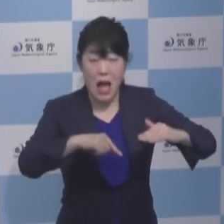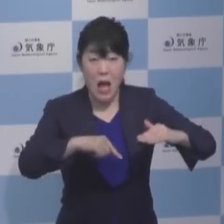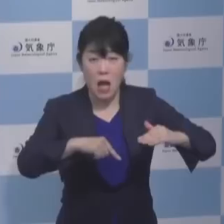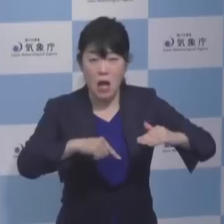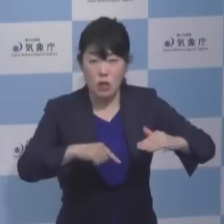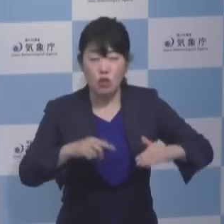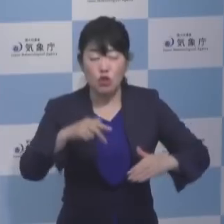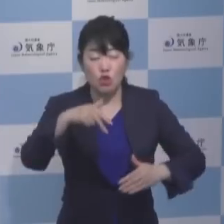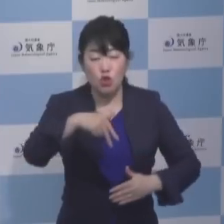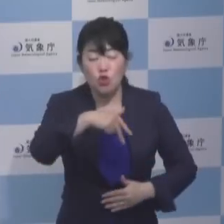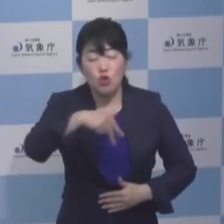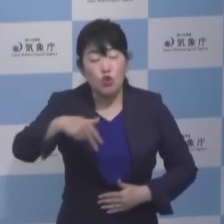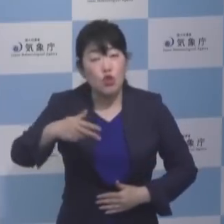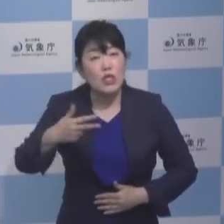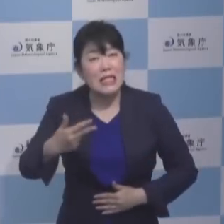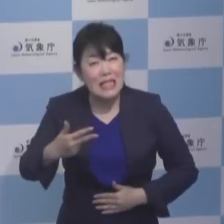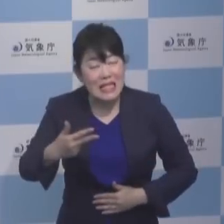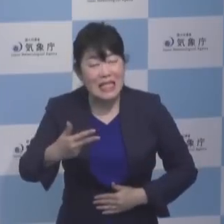長橋、